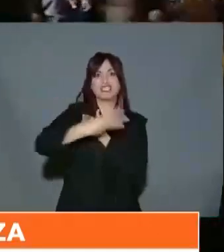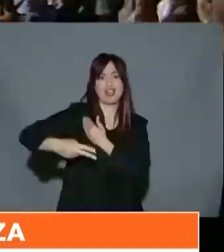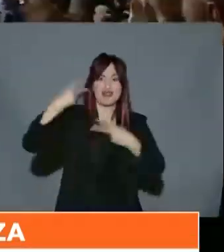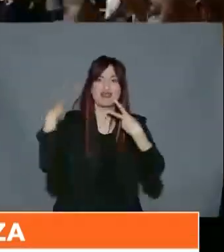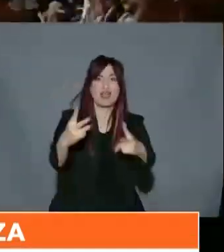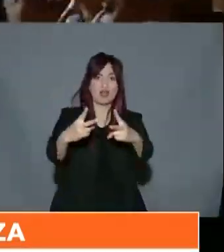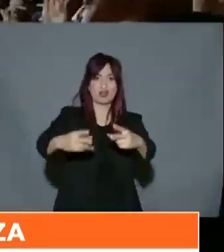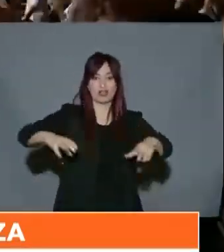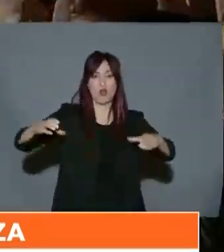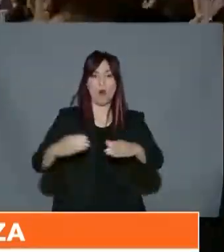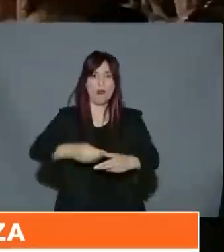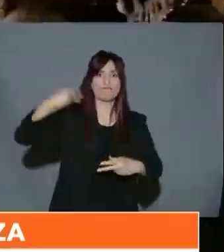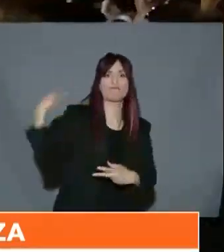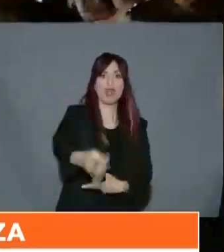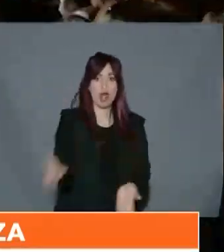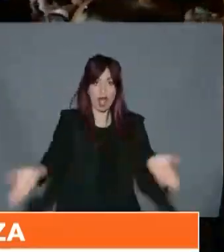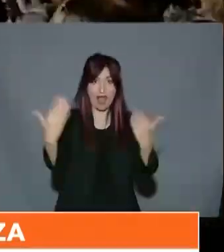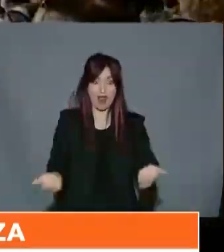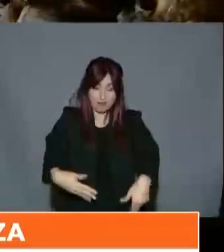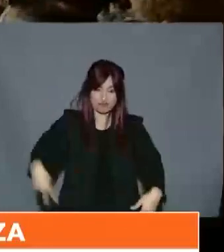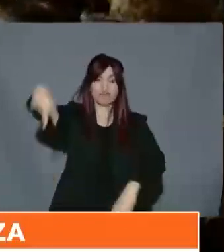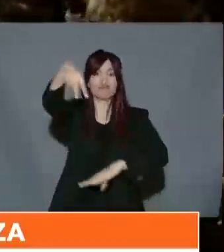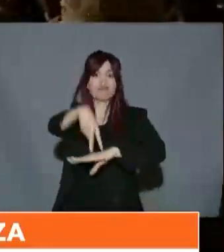είναι. Σηκωθείτε όρθιοι.